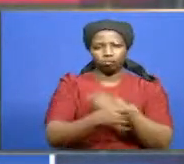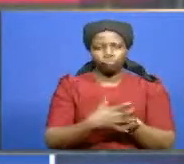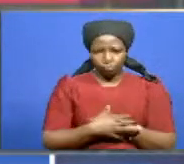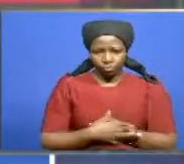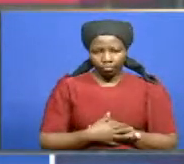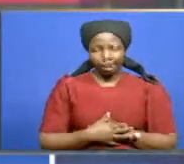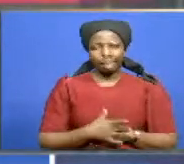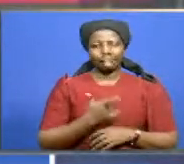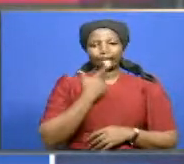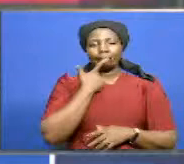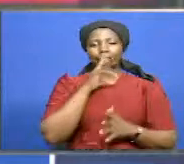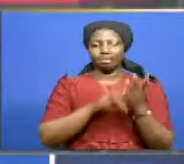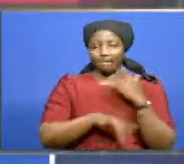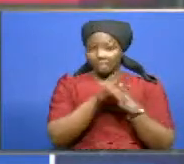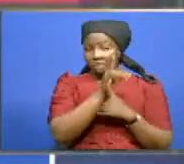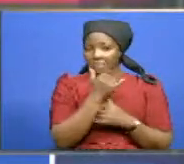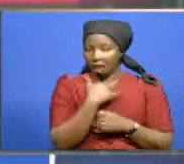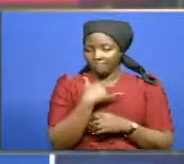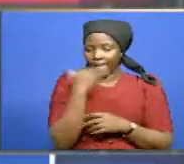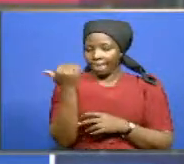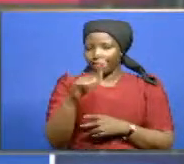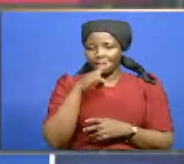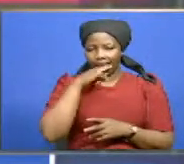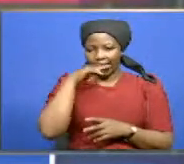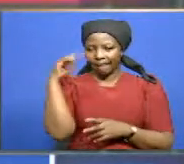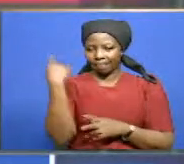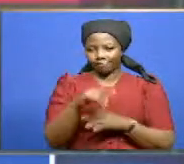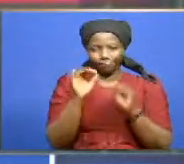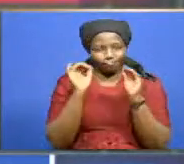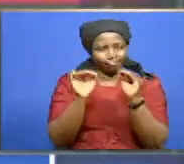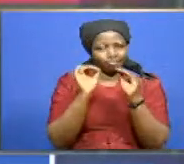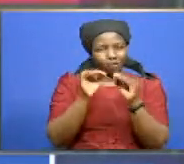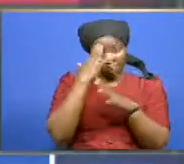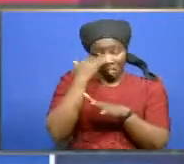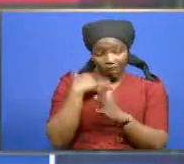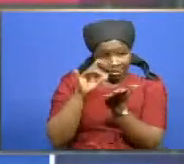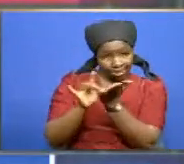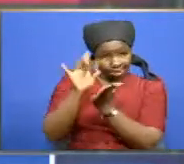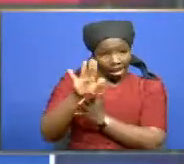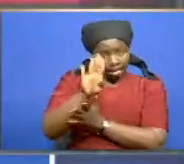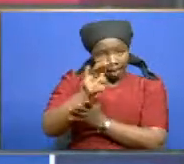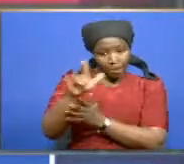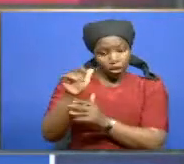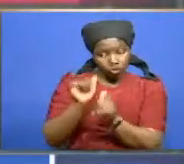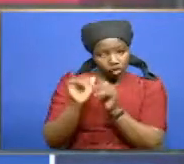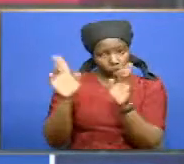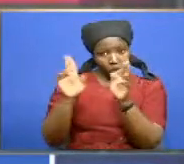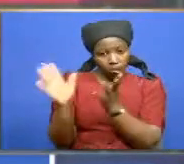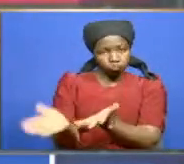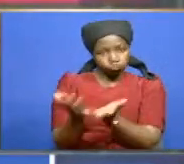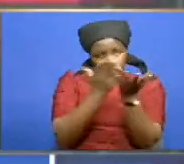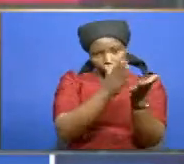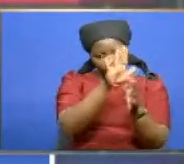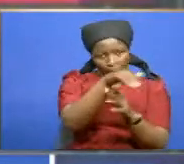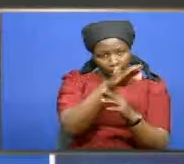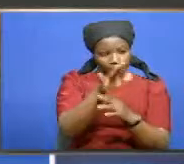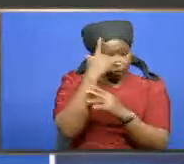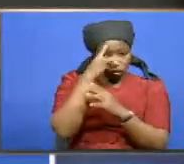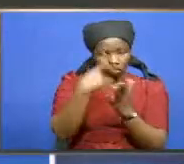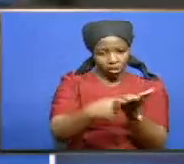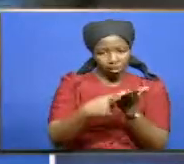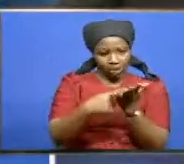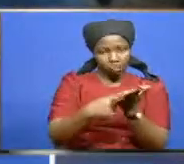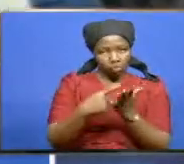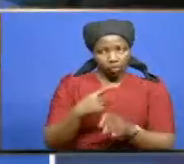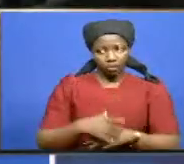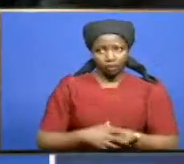hivyo wamesisitiza kuwa hawana majuto yoyote kwa kukataa mswada huo ambao tayari umewasilishwa bungeni ili kujadiliwa.